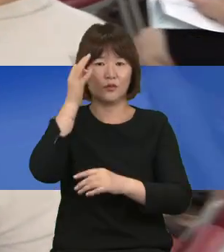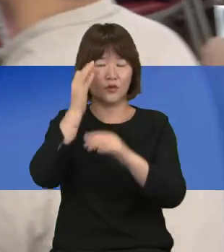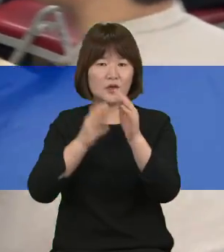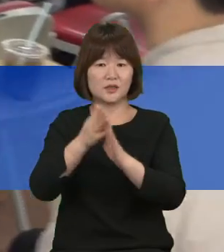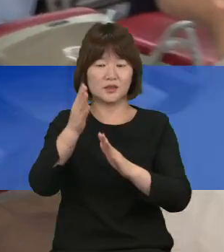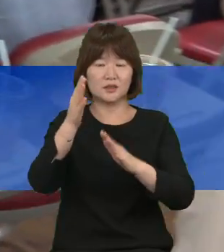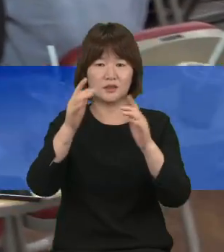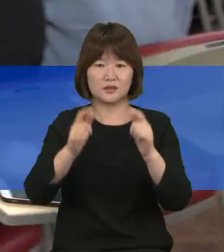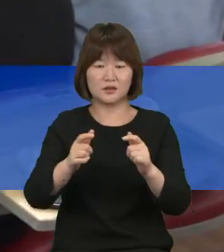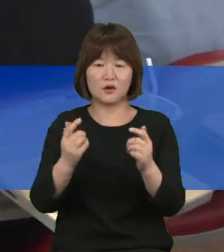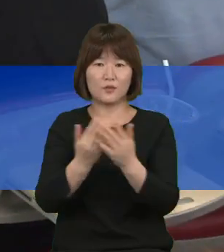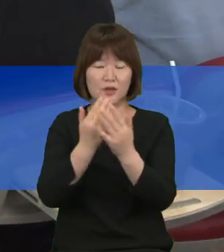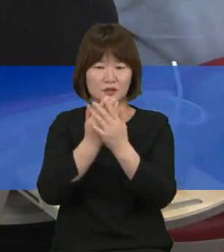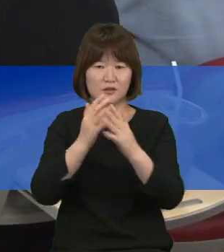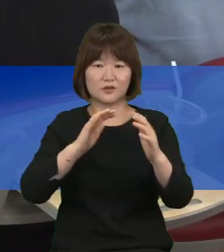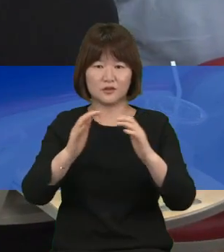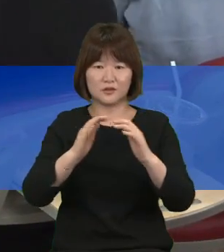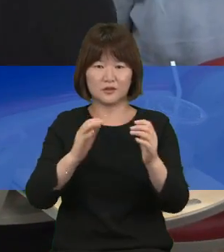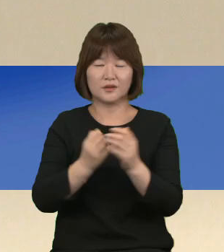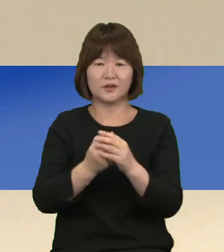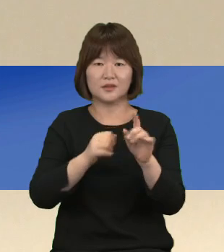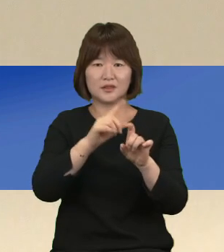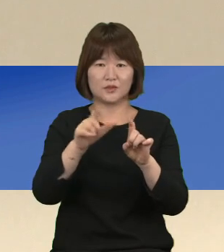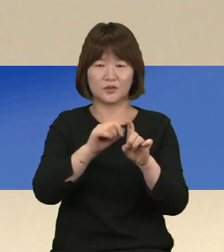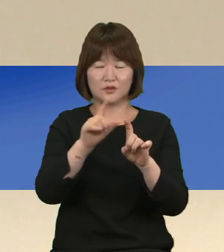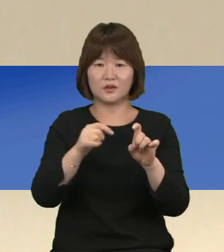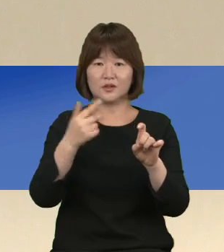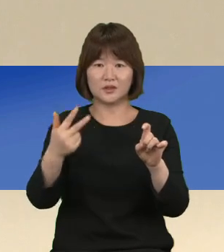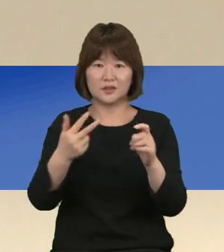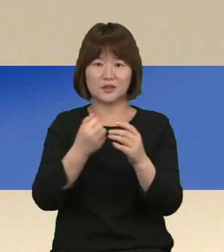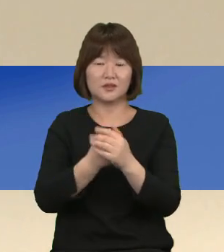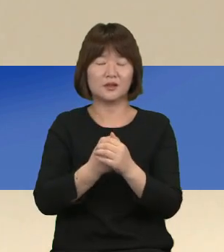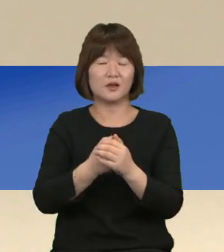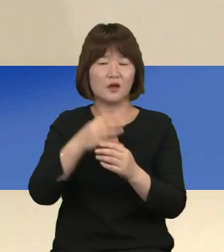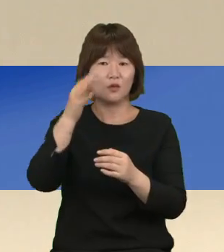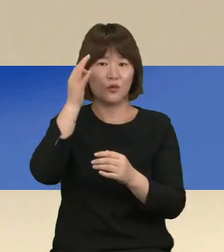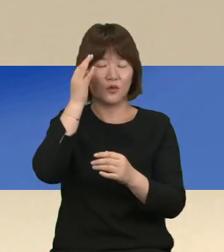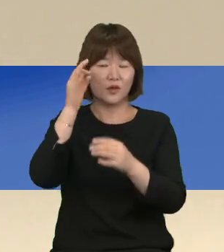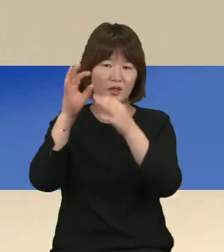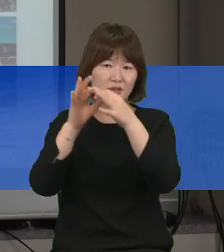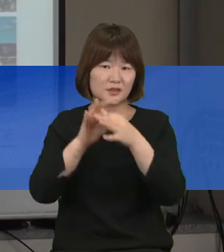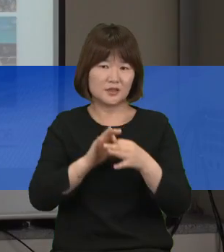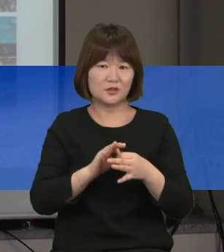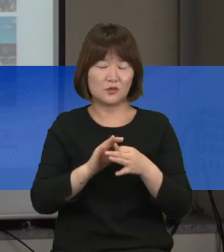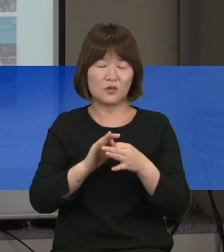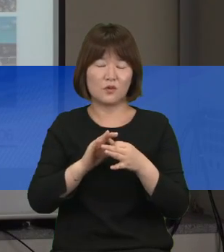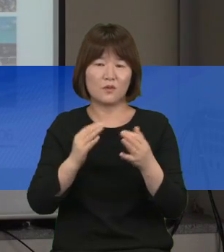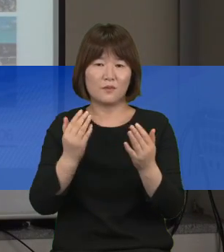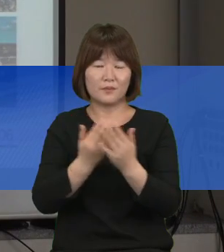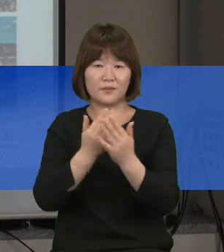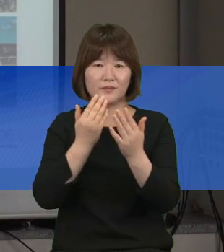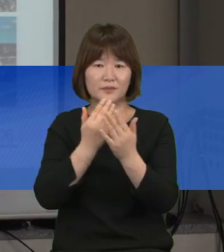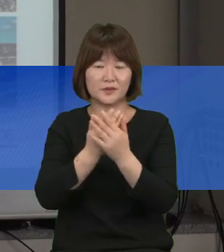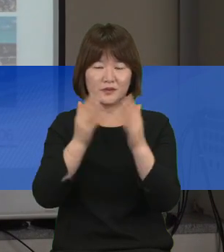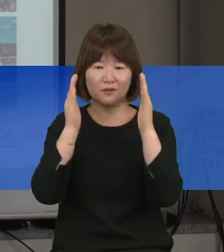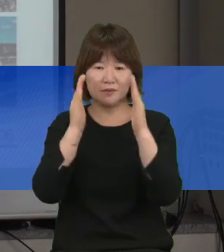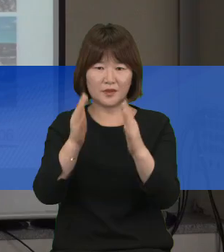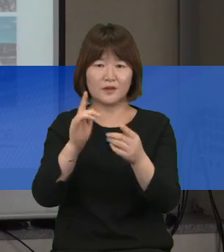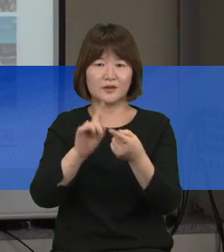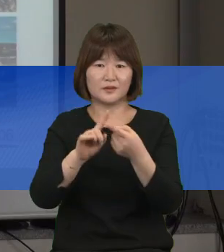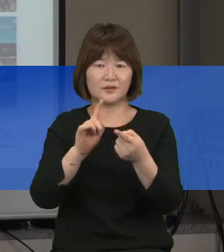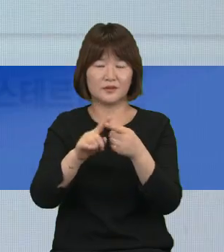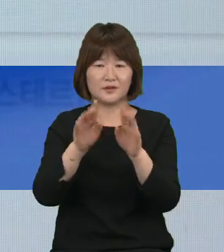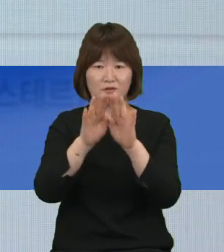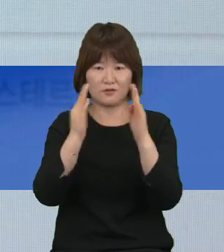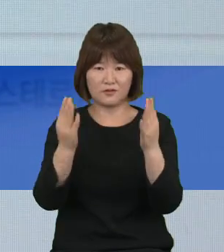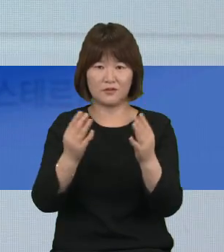2019년 포항시 지역발전 심포지엄이 지난 7일 환동의 경제권 허브 도시로서의 포항의 지속가능한 발전 방향을 주제로